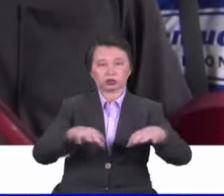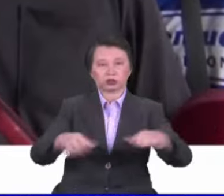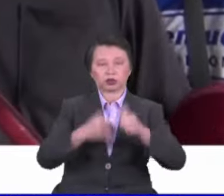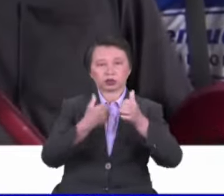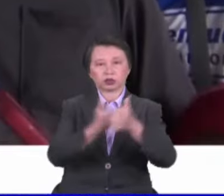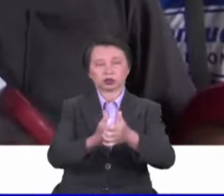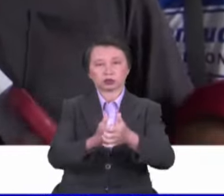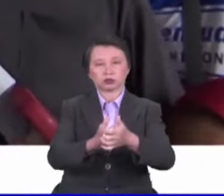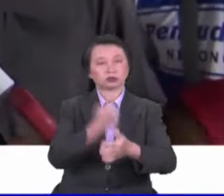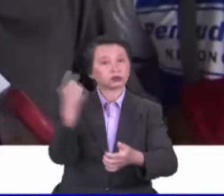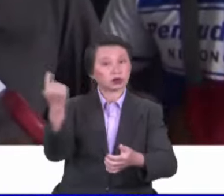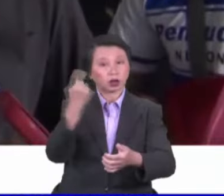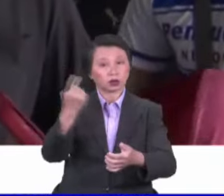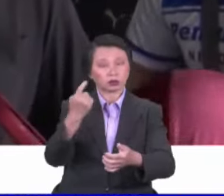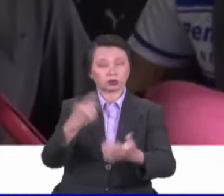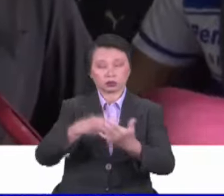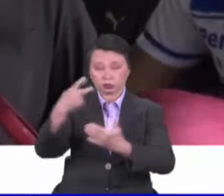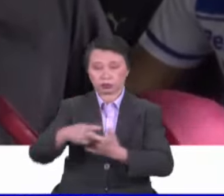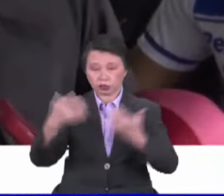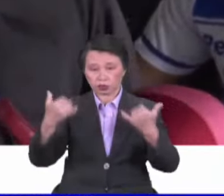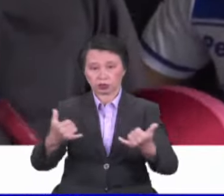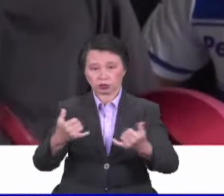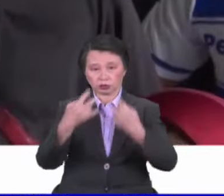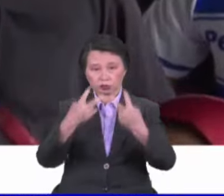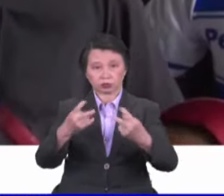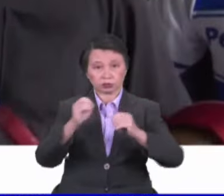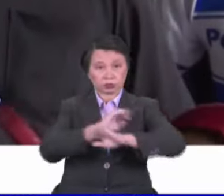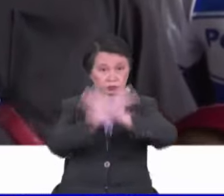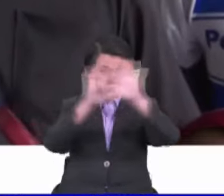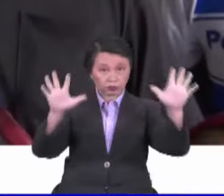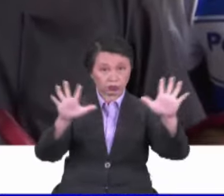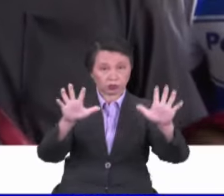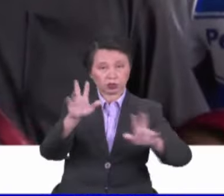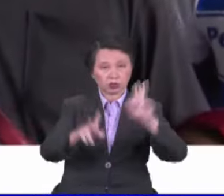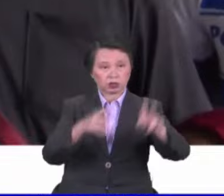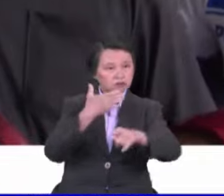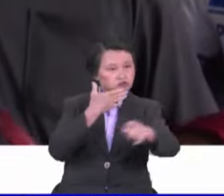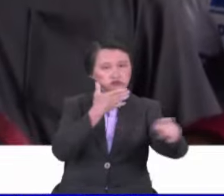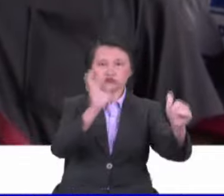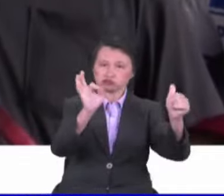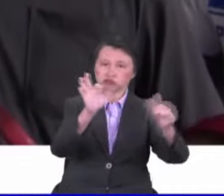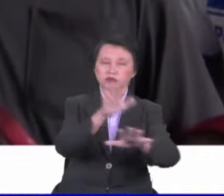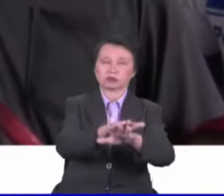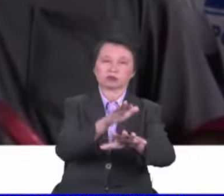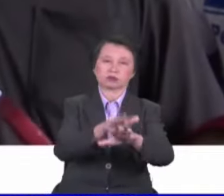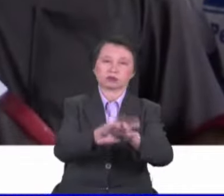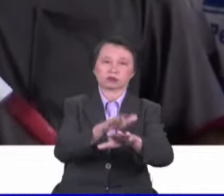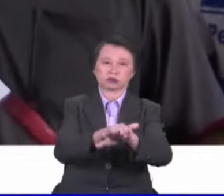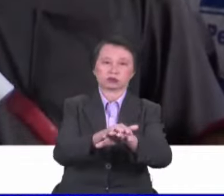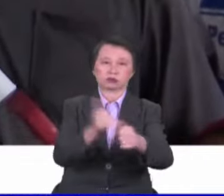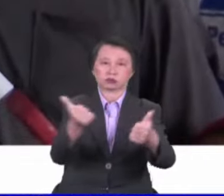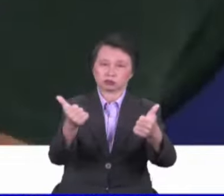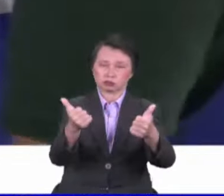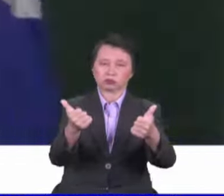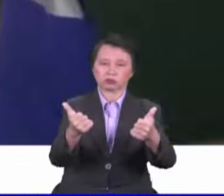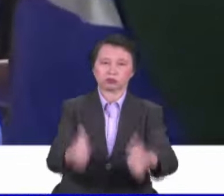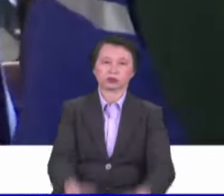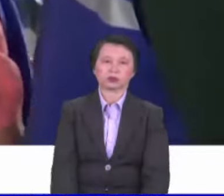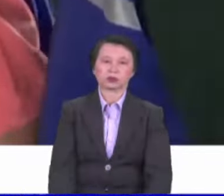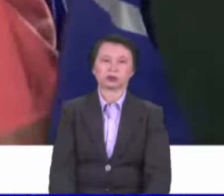lah, dan saya ingat program pada hari ini nampak lebih jelas, sambutan cukup baik dan amat memberangsangkan.